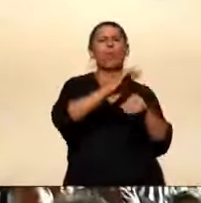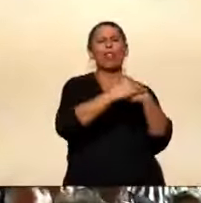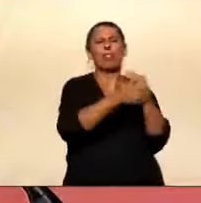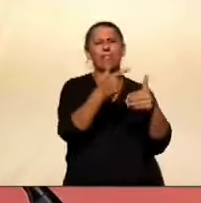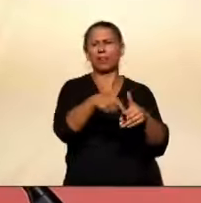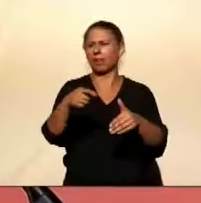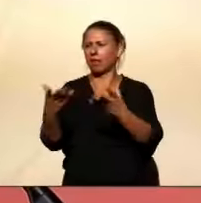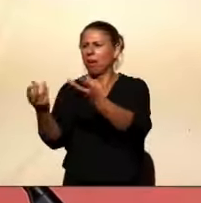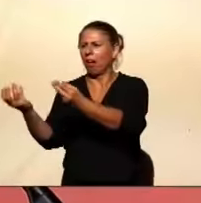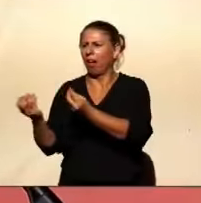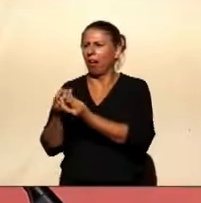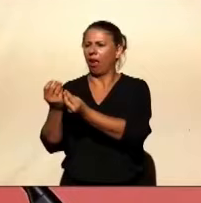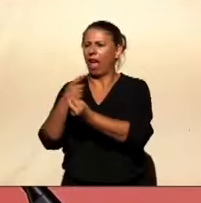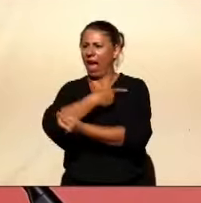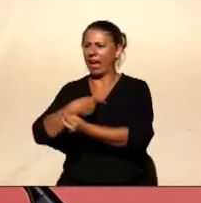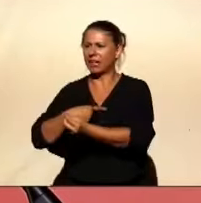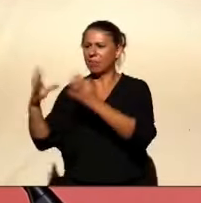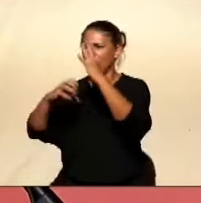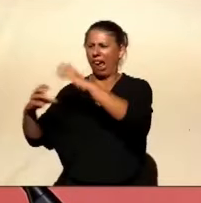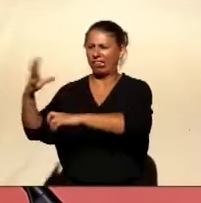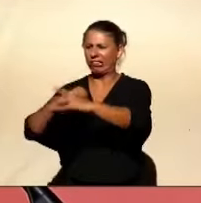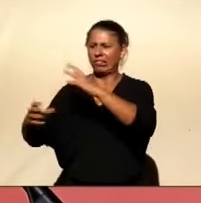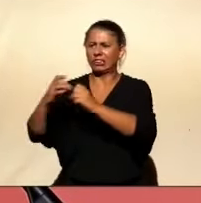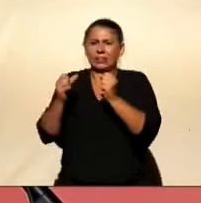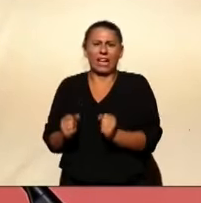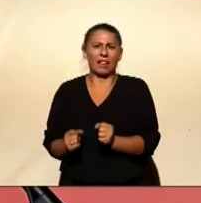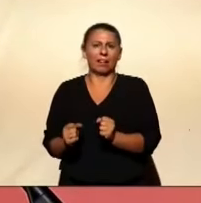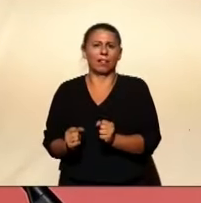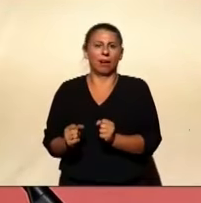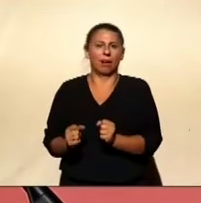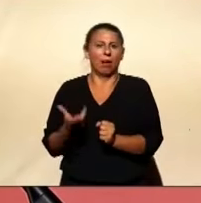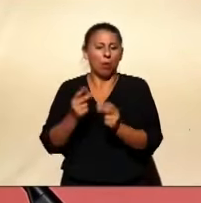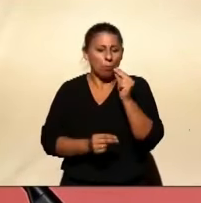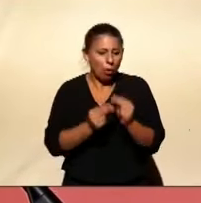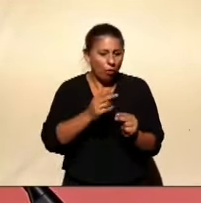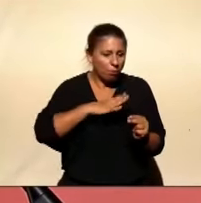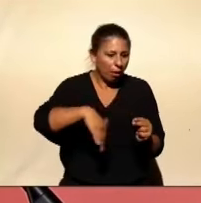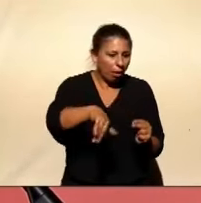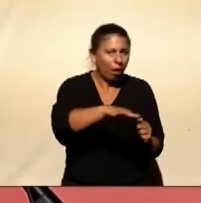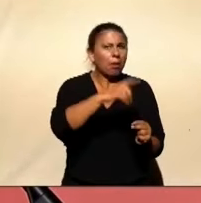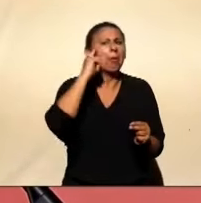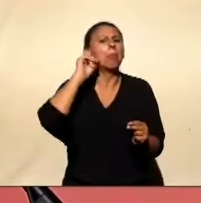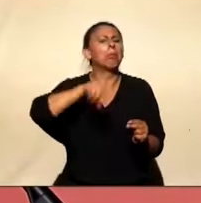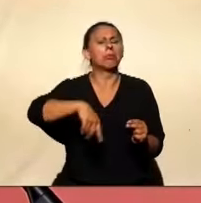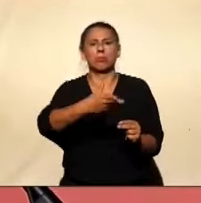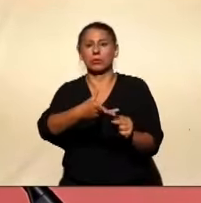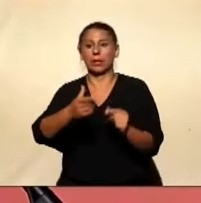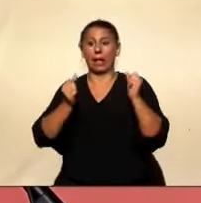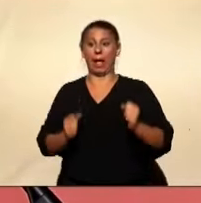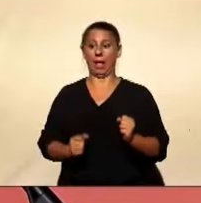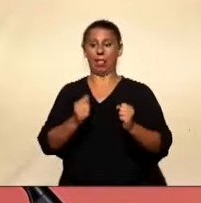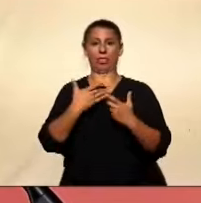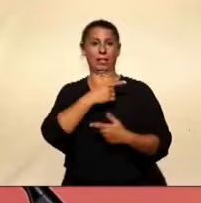που τσακώνονται για την καρέκλα, μακριά από τα λαϊκά προβλήματα, και πολύ